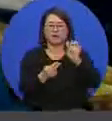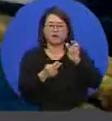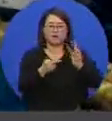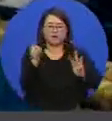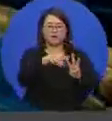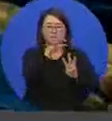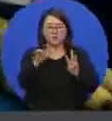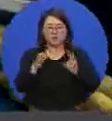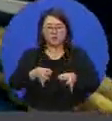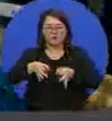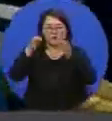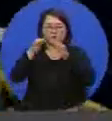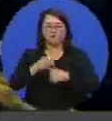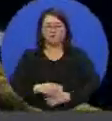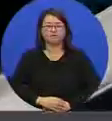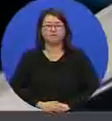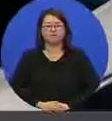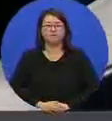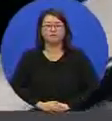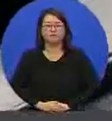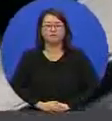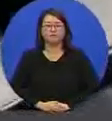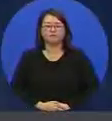43% 증가한 수치입니다.